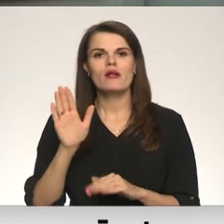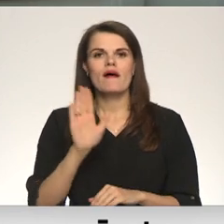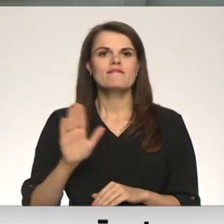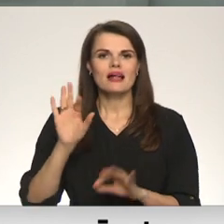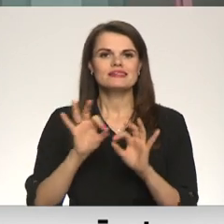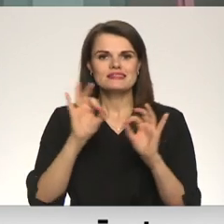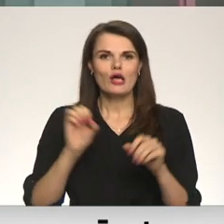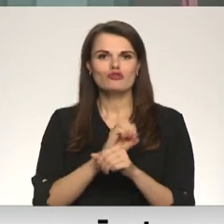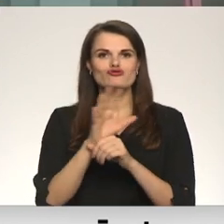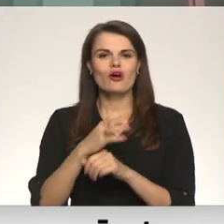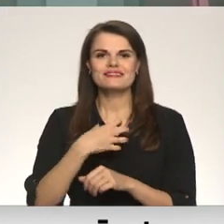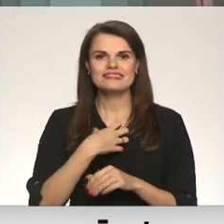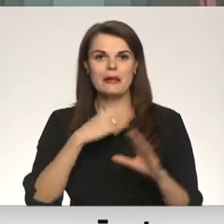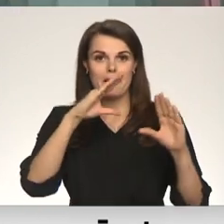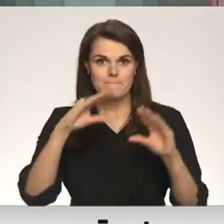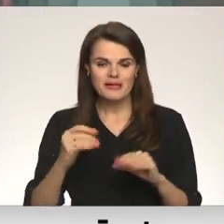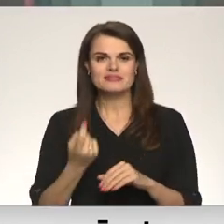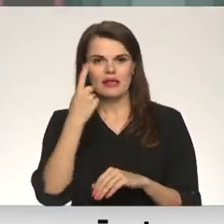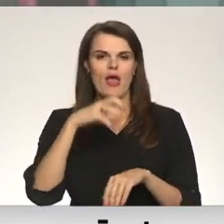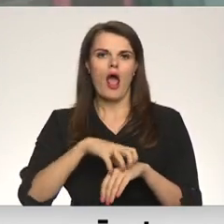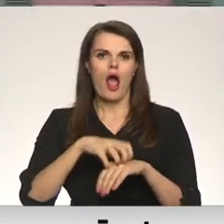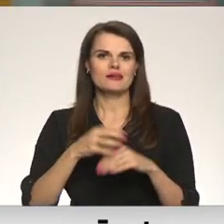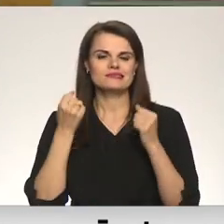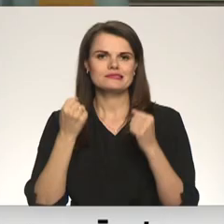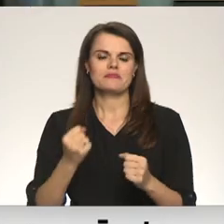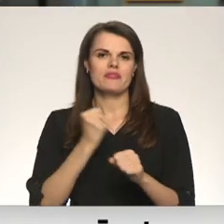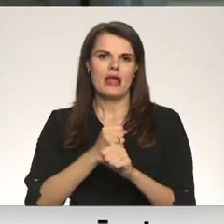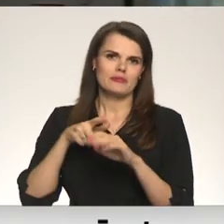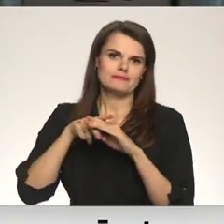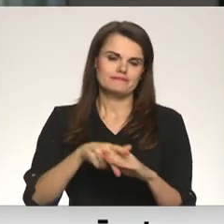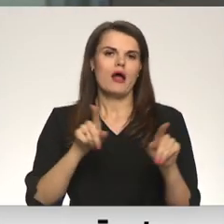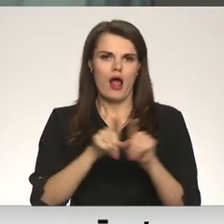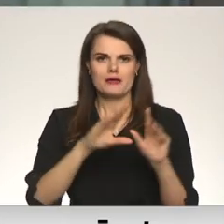kristies COVID-19 saslimstības līmenis. Argots Pakalns, Justs Kurvins, TV Kurzeme.